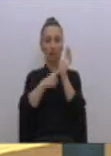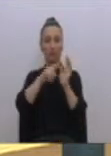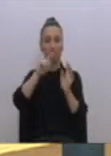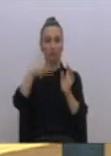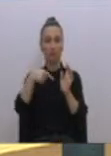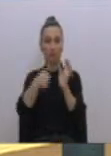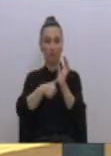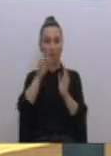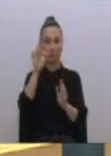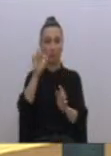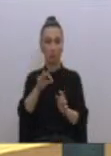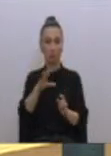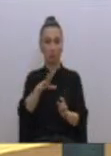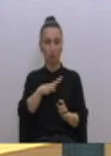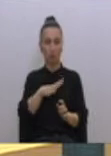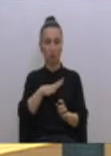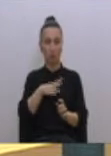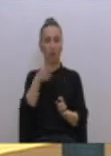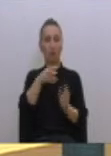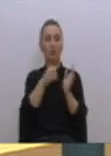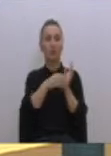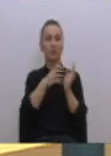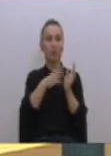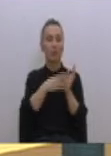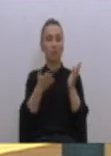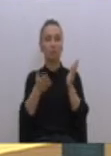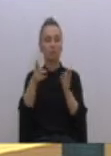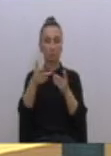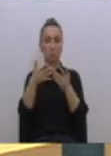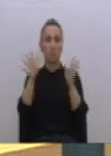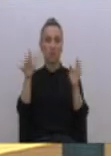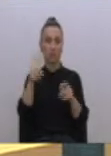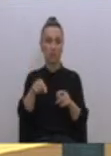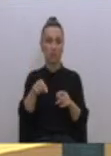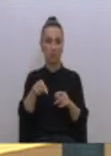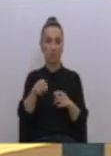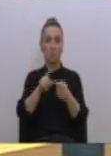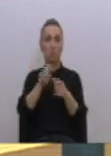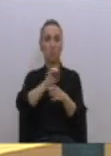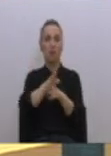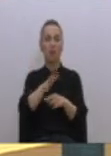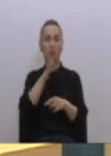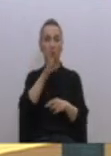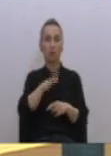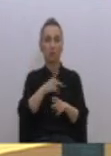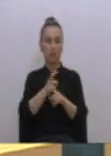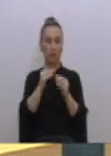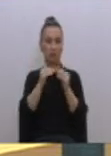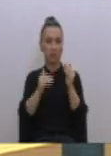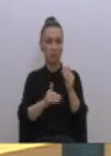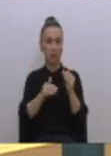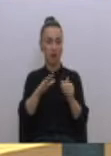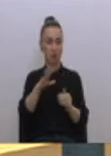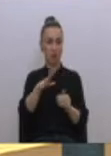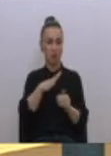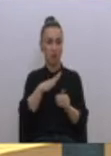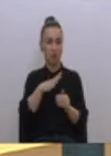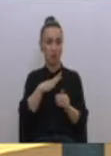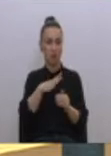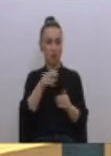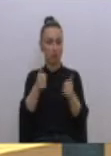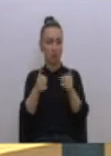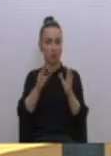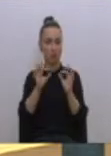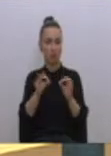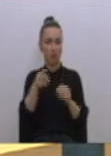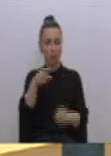de procente, tu ce văd drept, ori ești la Tramedic, dinamica suedeză, pandemie, perioadă, sunt acum tabali, cu atât mi-aș fi dat reba, ar are istorie,